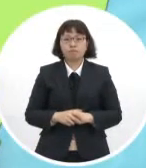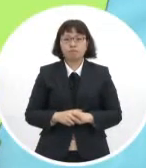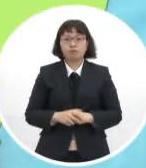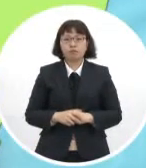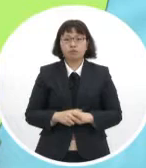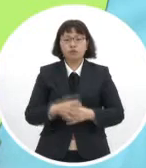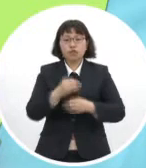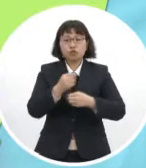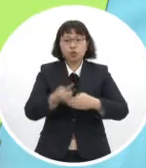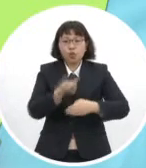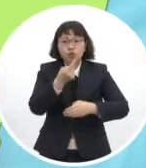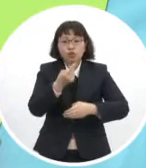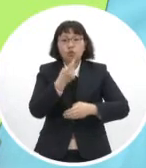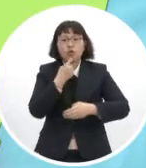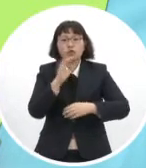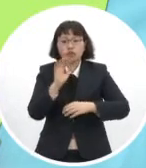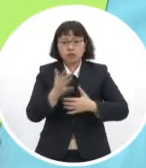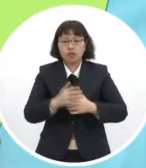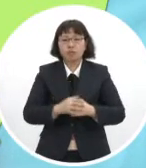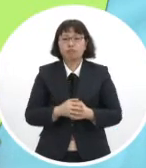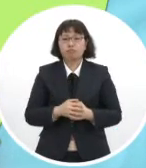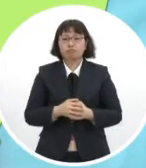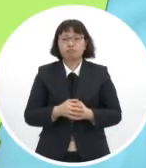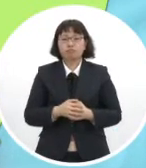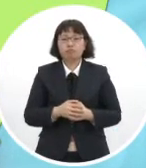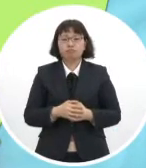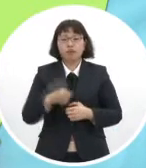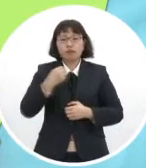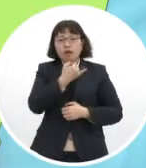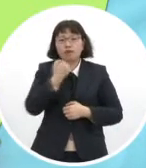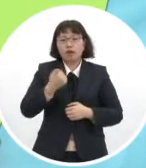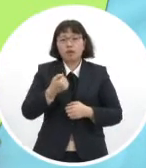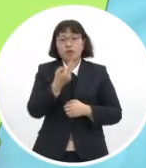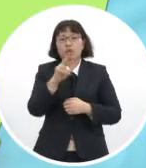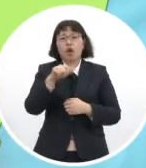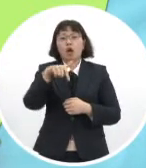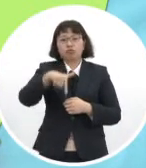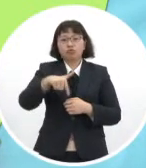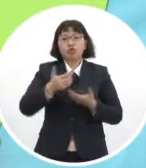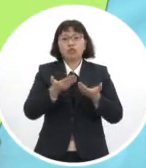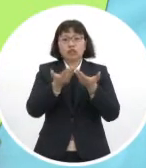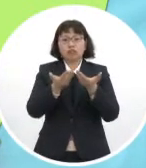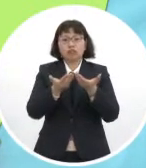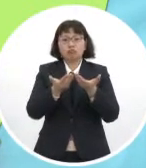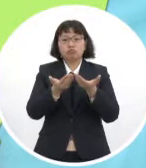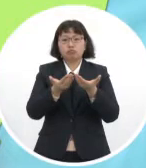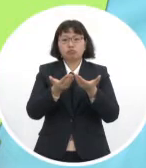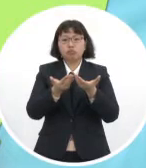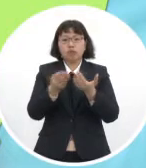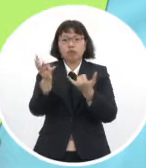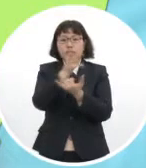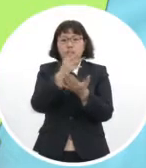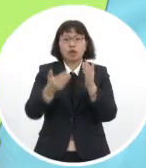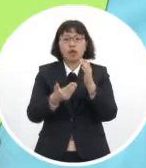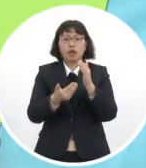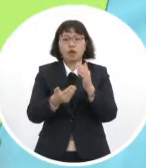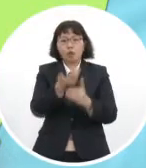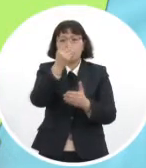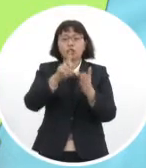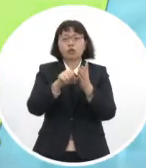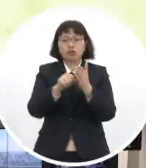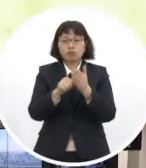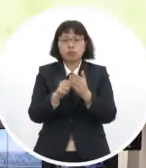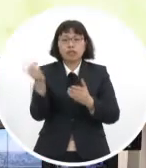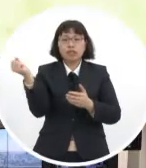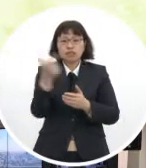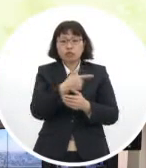いつ発生してもおかしくない南海トラフ地震。 大規模災害が発生したとき、迅速